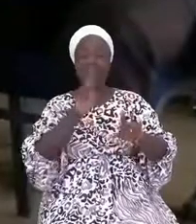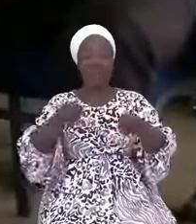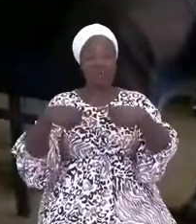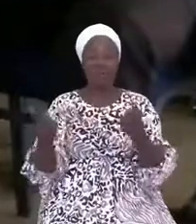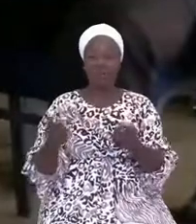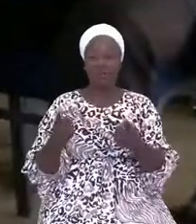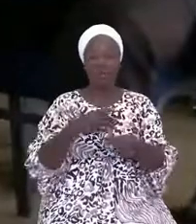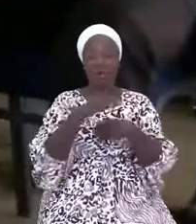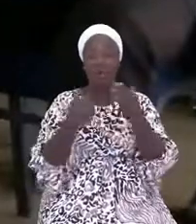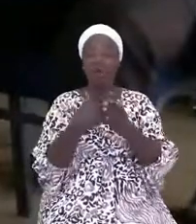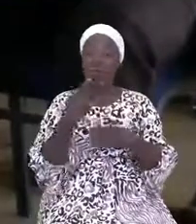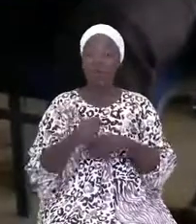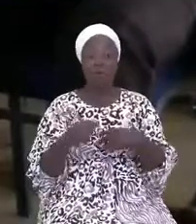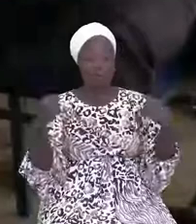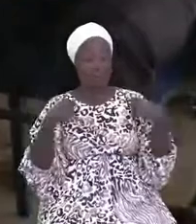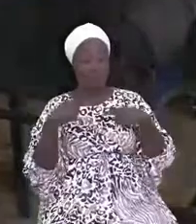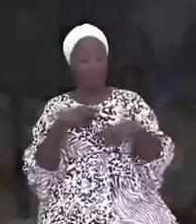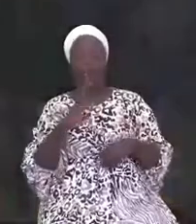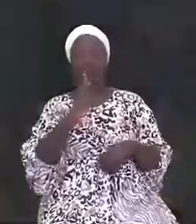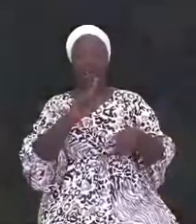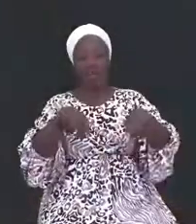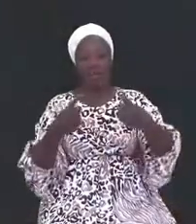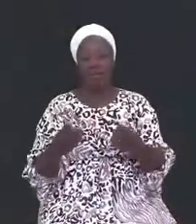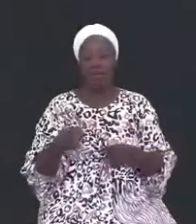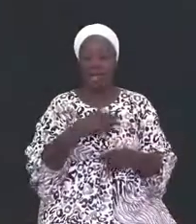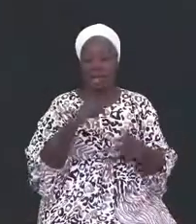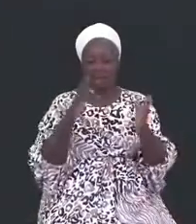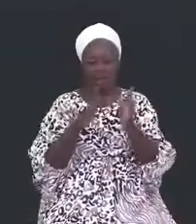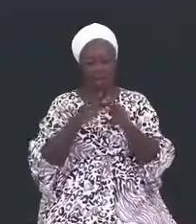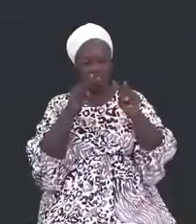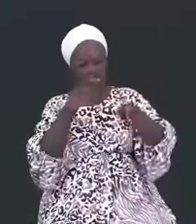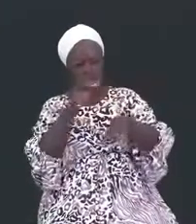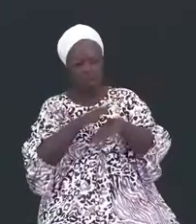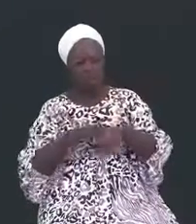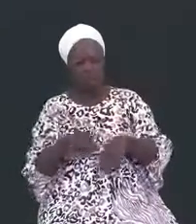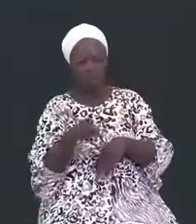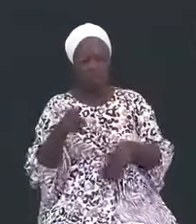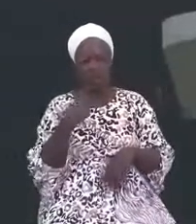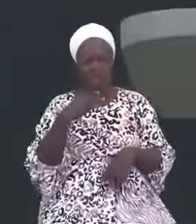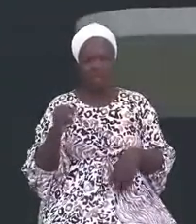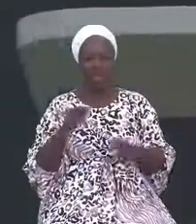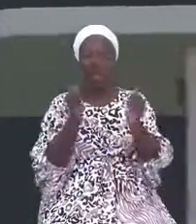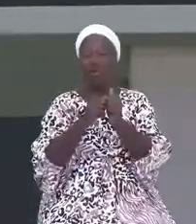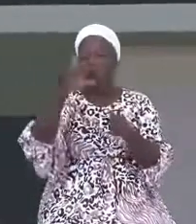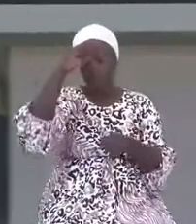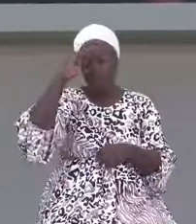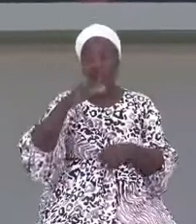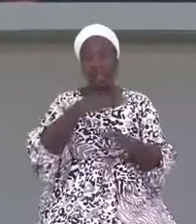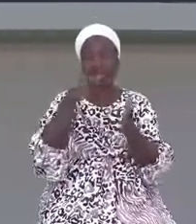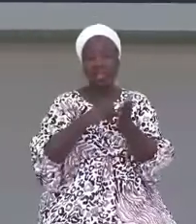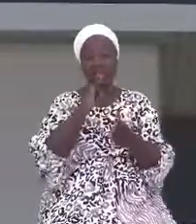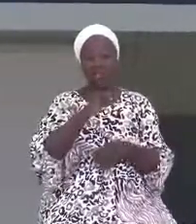mal compréhension sont ôtées et Jésus les regardait dit cela est impossible aux hommes mais